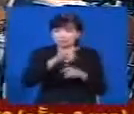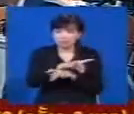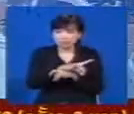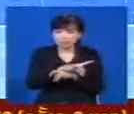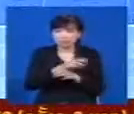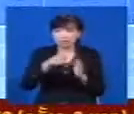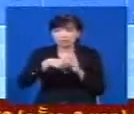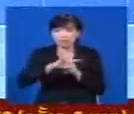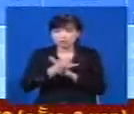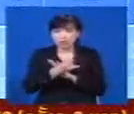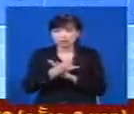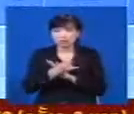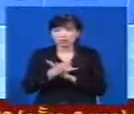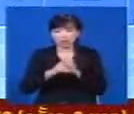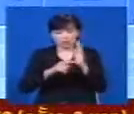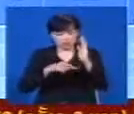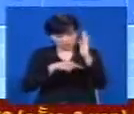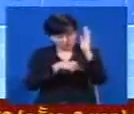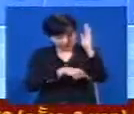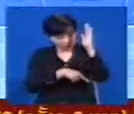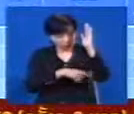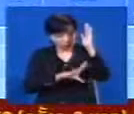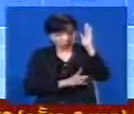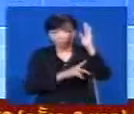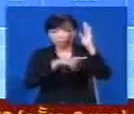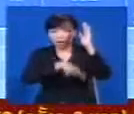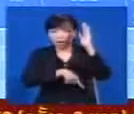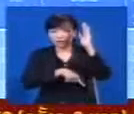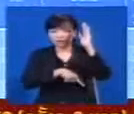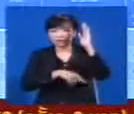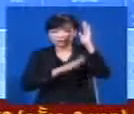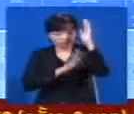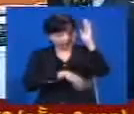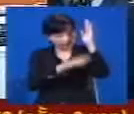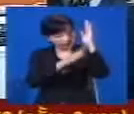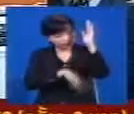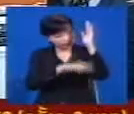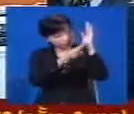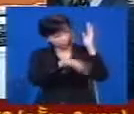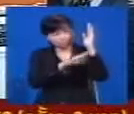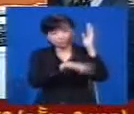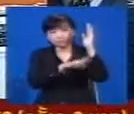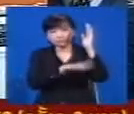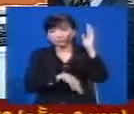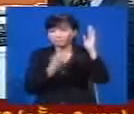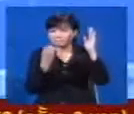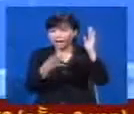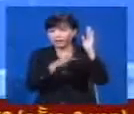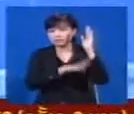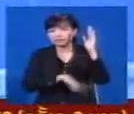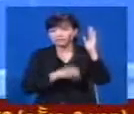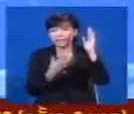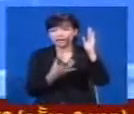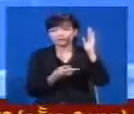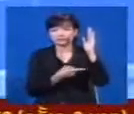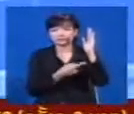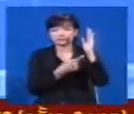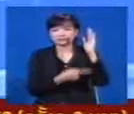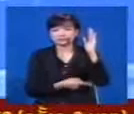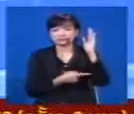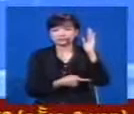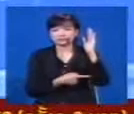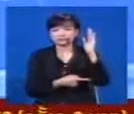ประจวบ ชุมพรและนอง คายก็คือภาคใต ้ฝั่งเตรียมพร้อมล่วงหน้าไปเลย ฝั่งตะวันตกส่วนใหญ่นะ ใช่ หรือว่าภาคใต้ตอนล่าง ถ้าเกิดเหตุเนี่ยทางหน่วยงาน